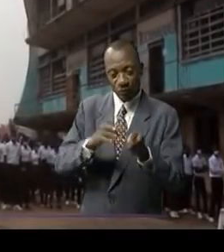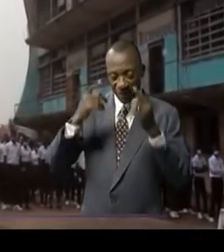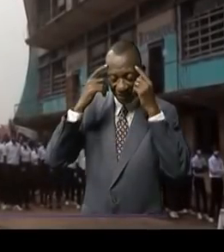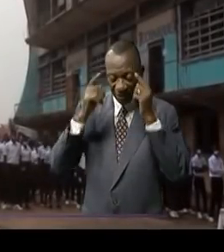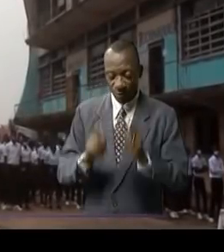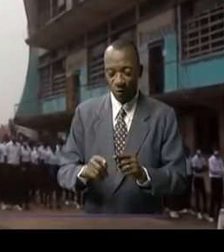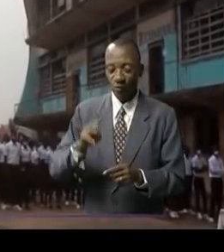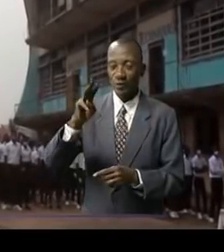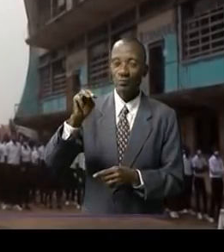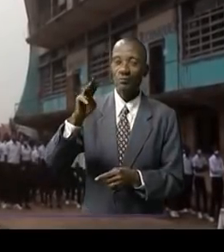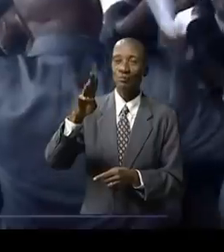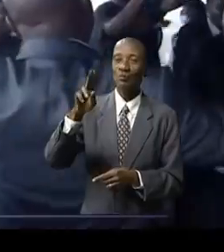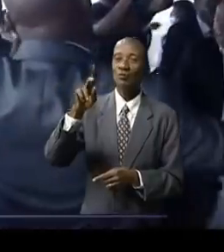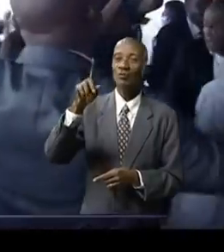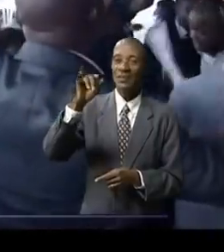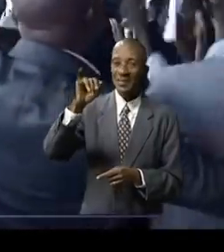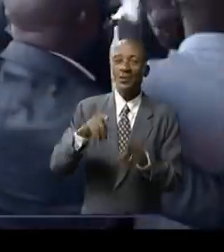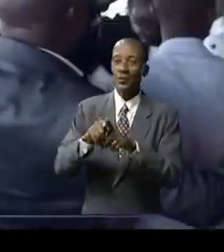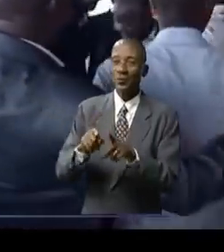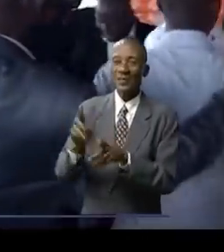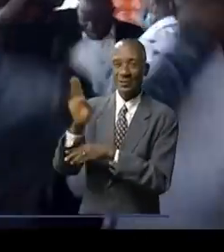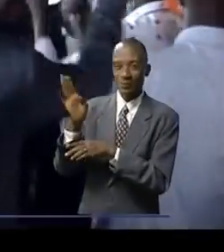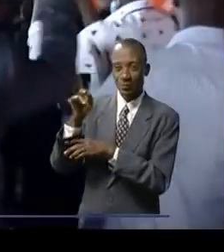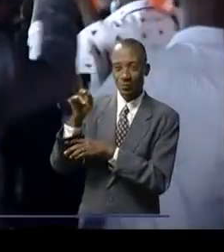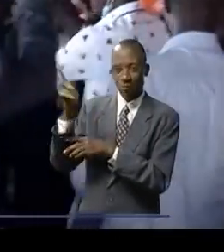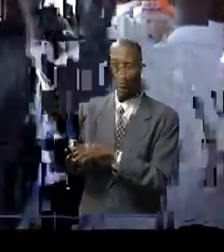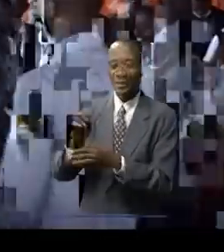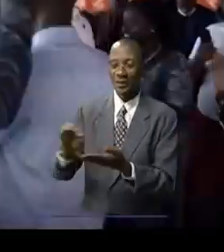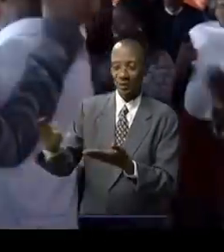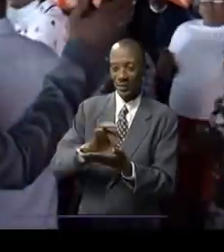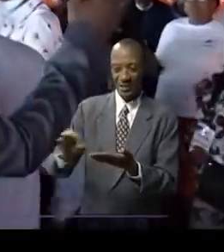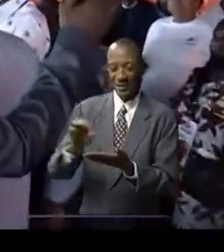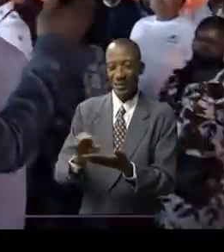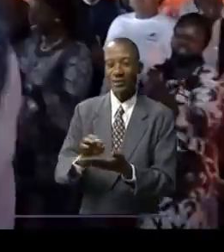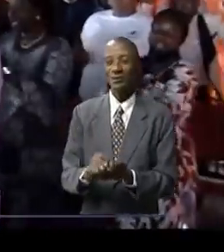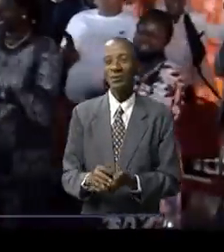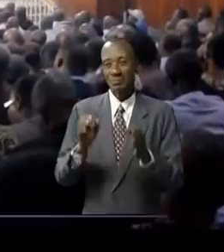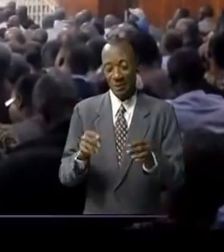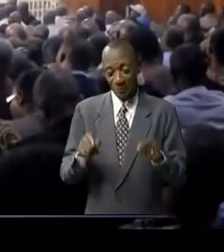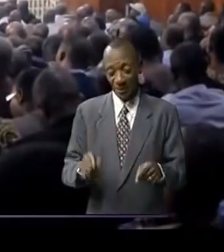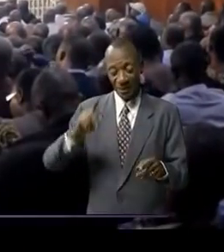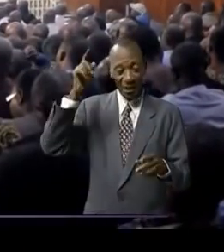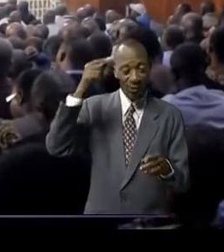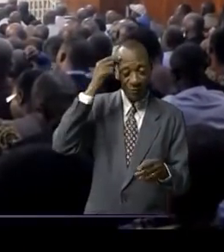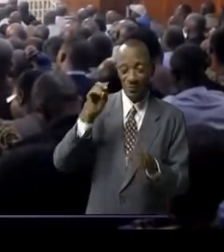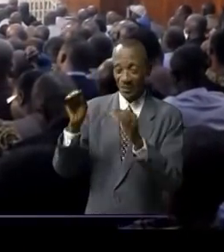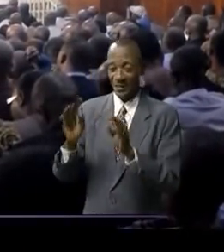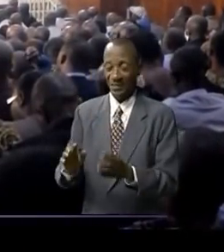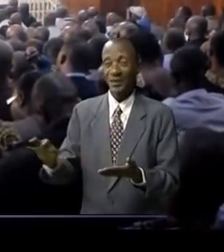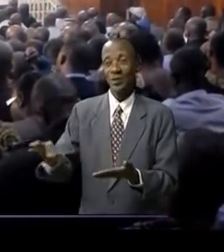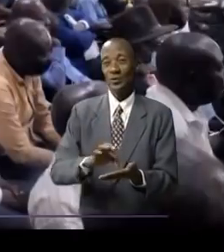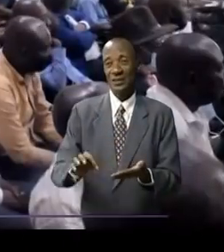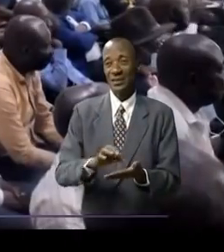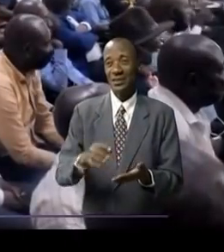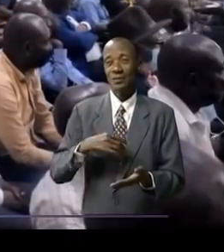Un protocole d'accord a été signé entre les bancs syndicales des enseignants et les gouvernements pour assurer la régularisation progressive du